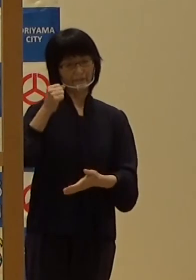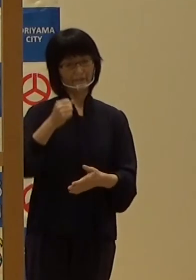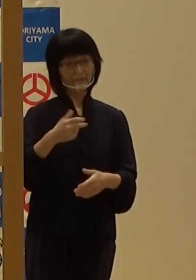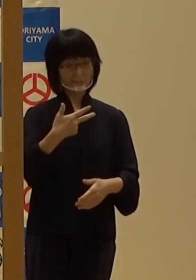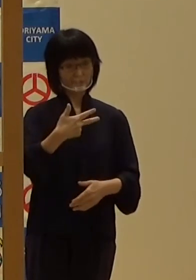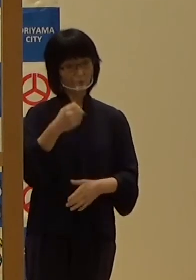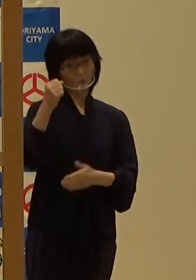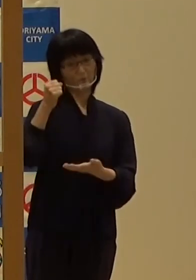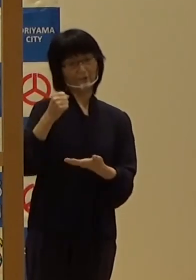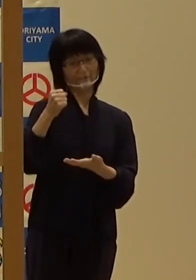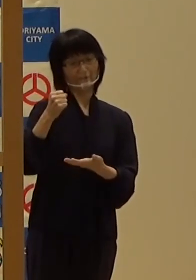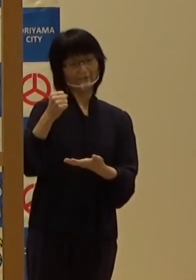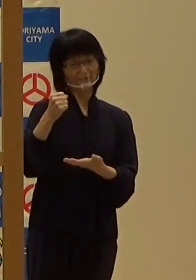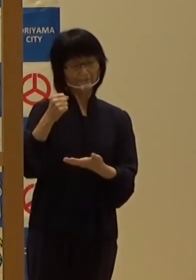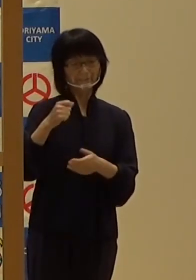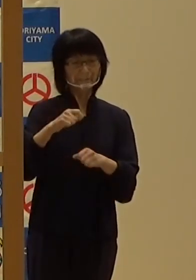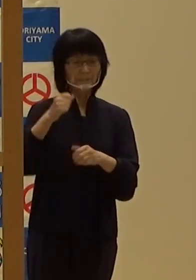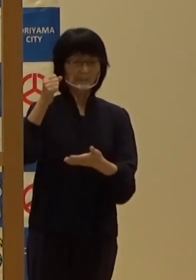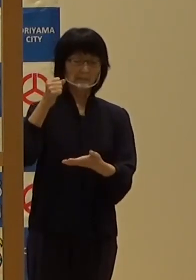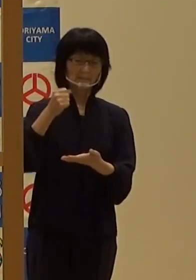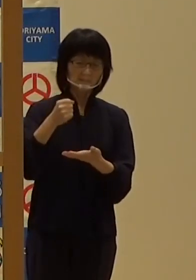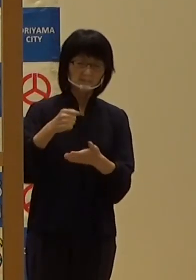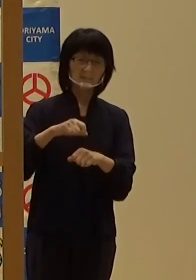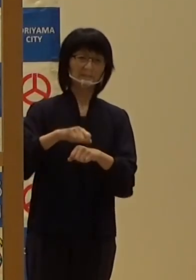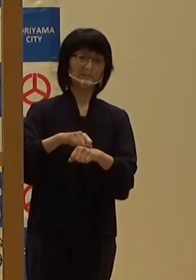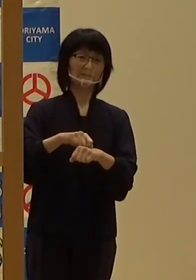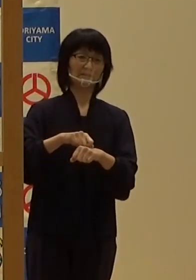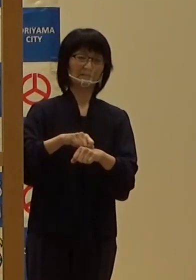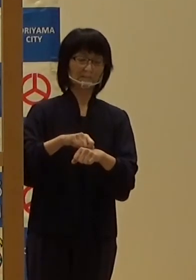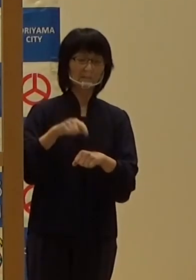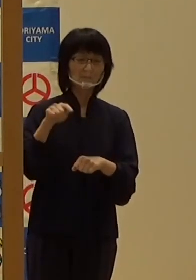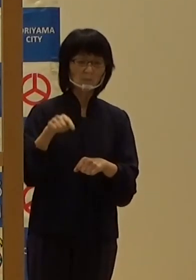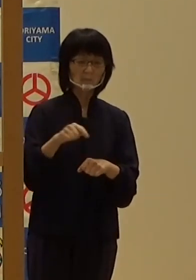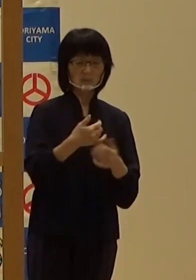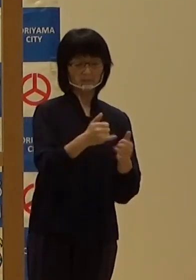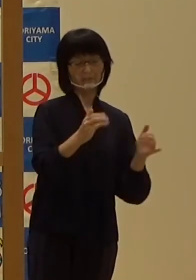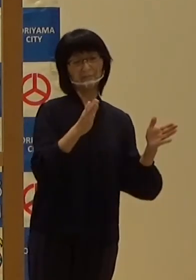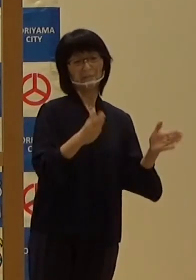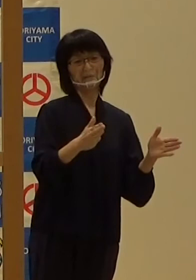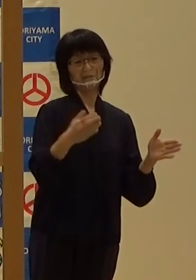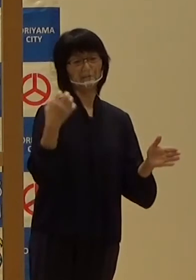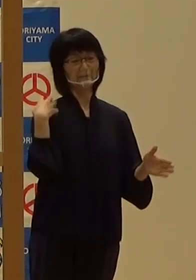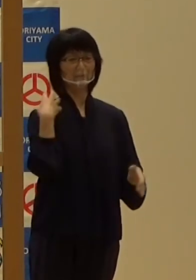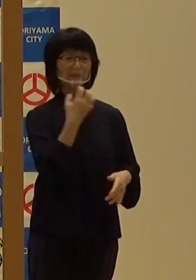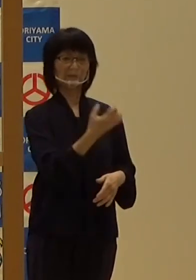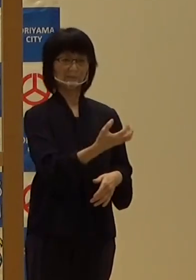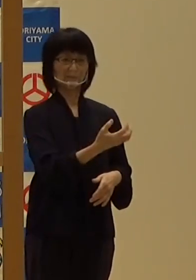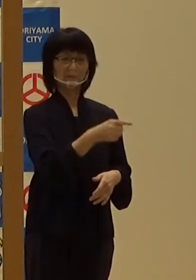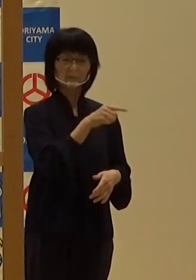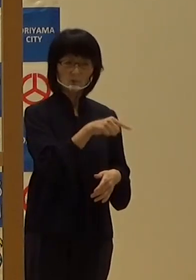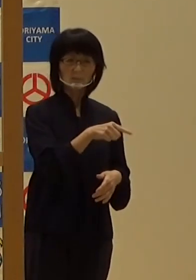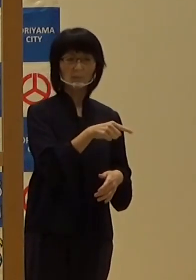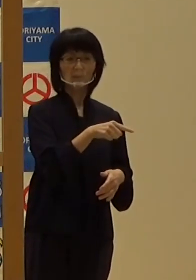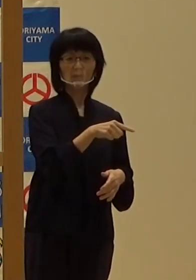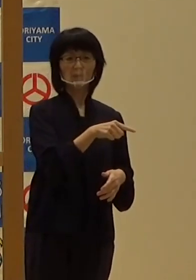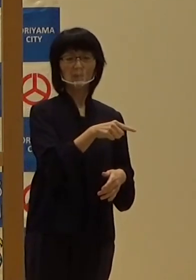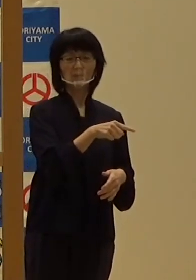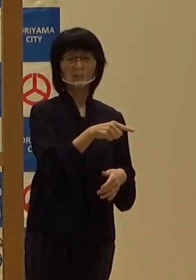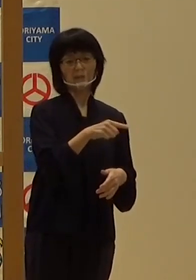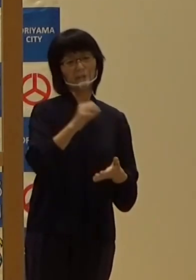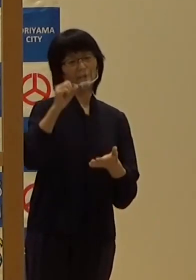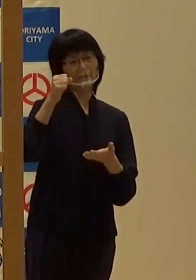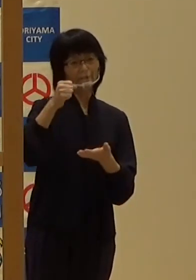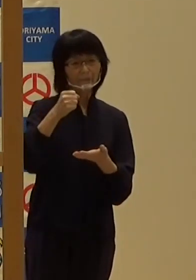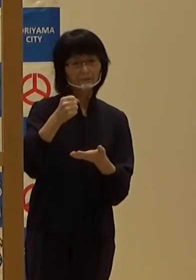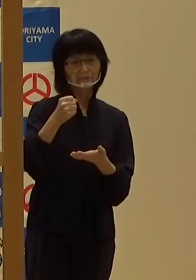で公園部門の管理というのを民間に移すことによって財政まさに